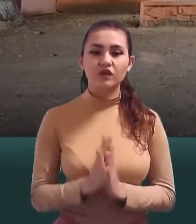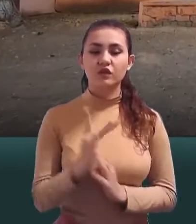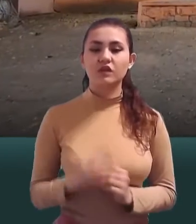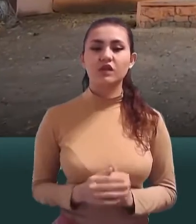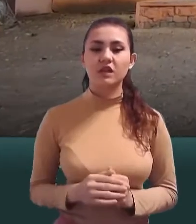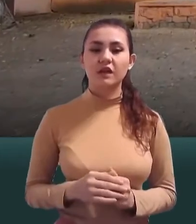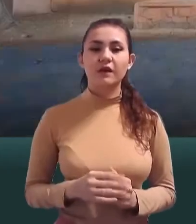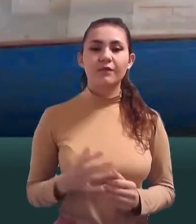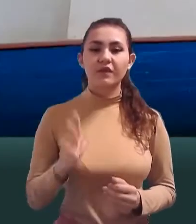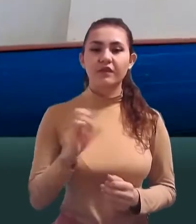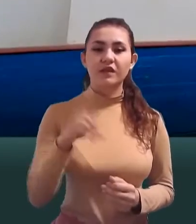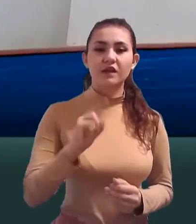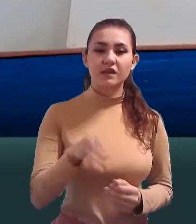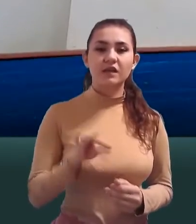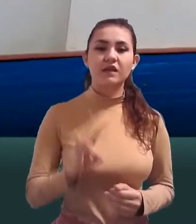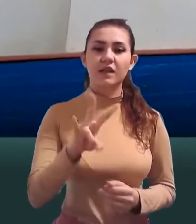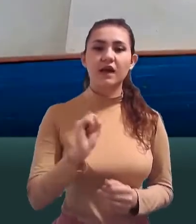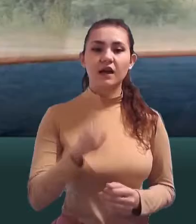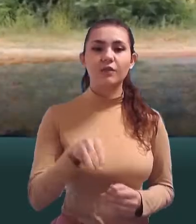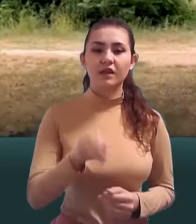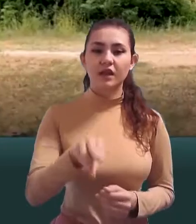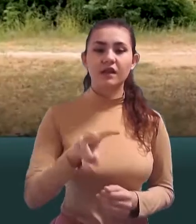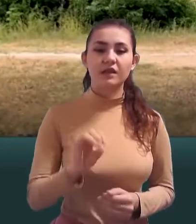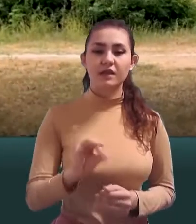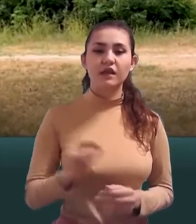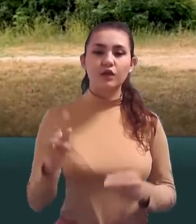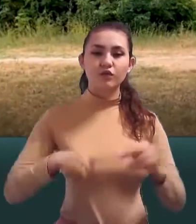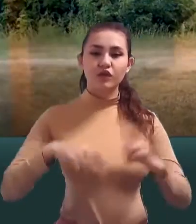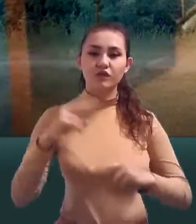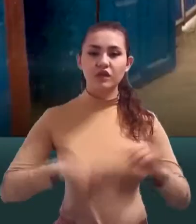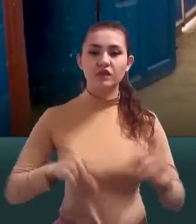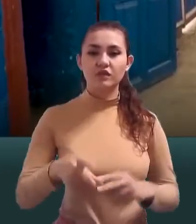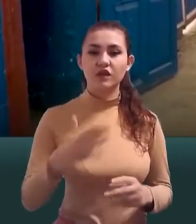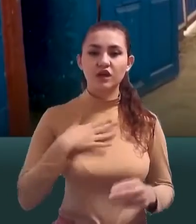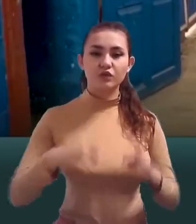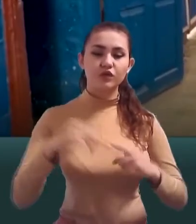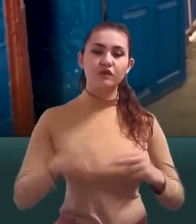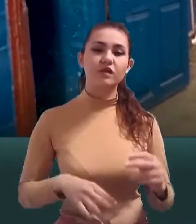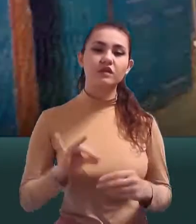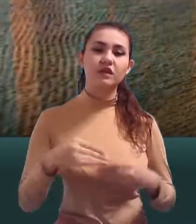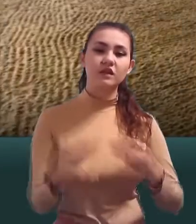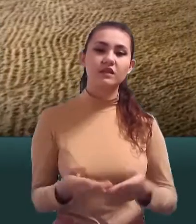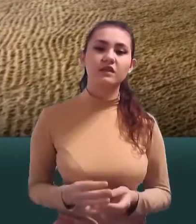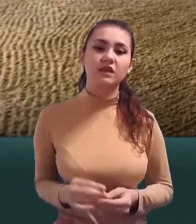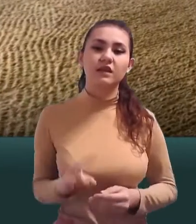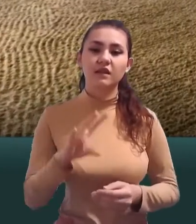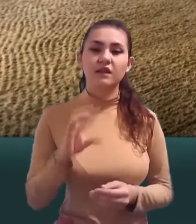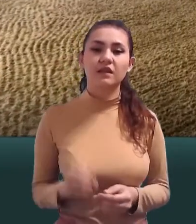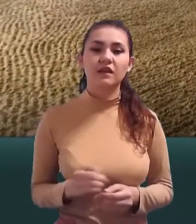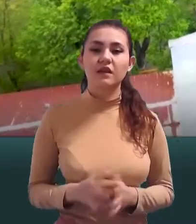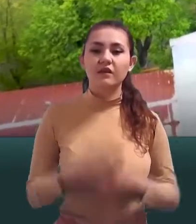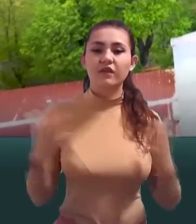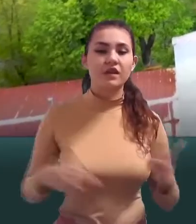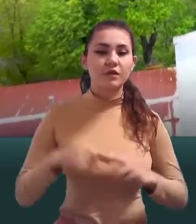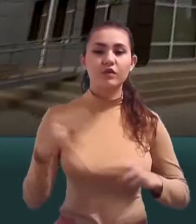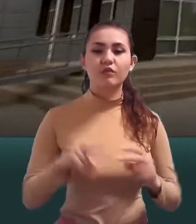видатки на капітальні речі, на капітальне будівництво. Це наше будівництво. І це навіть не те велике будівництво, про яке